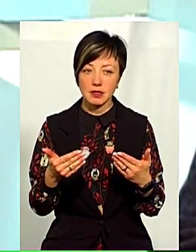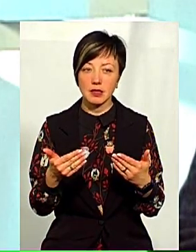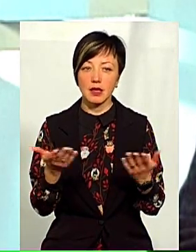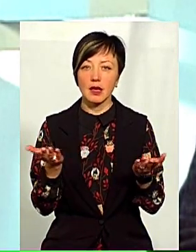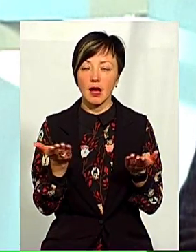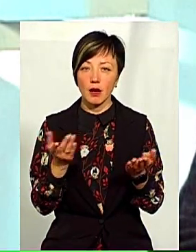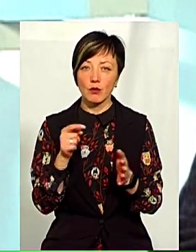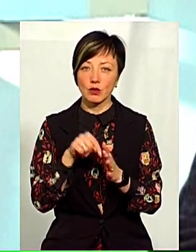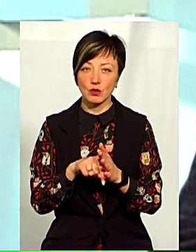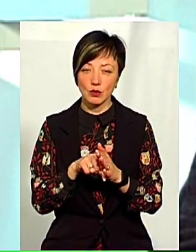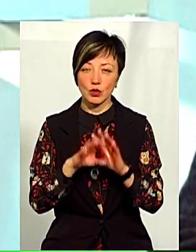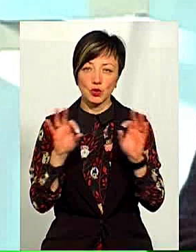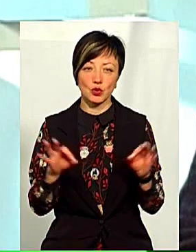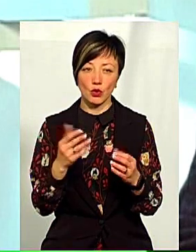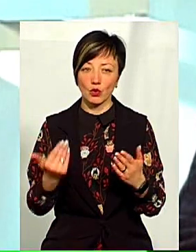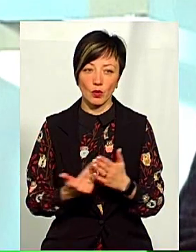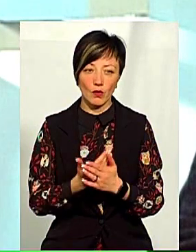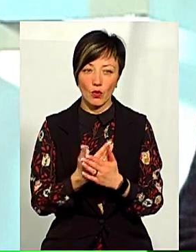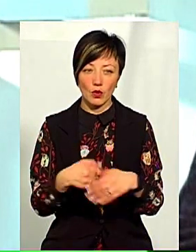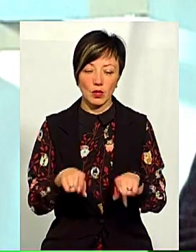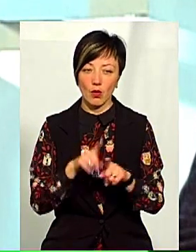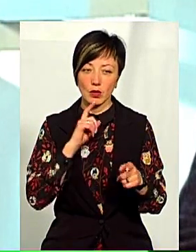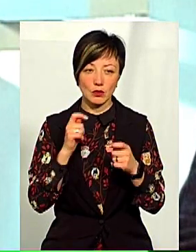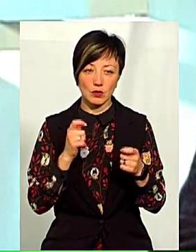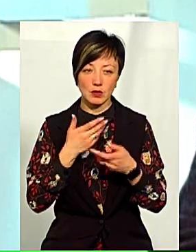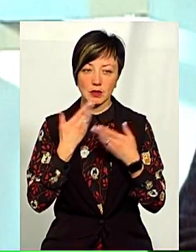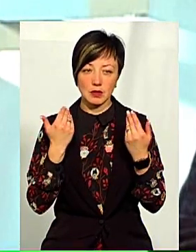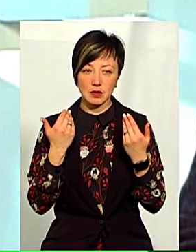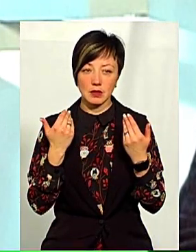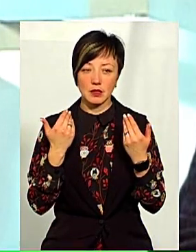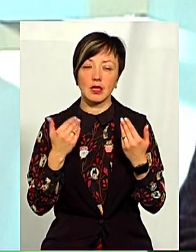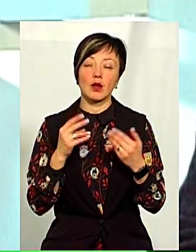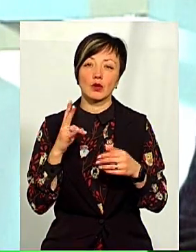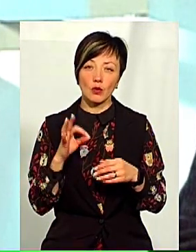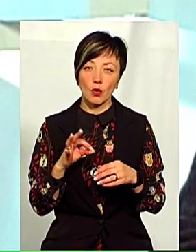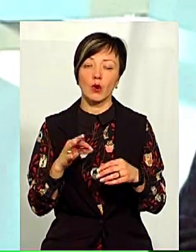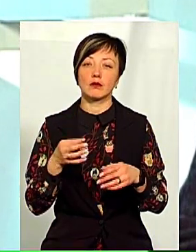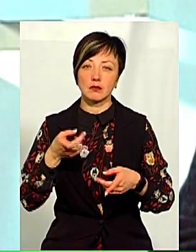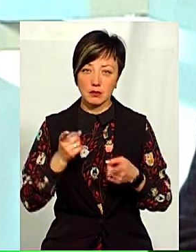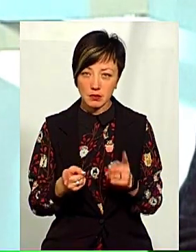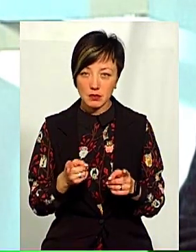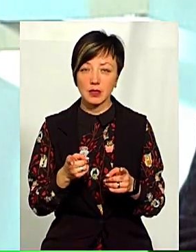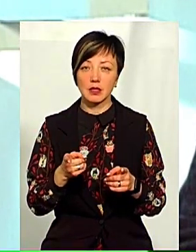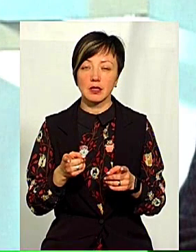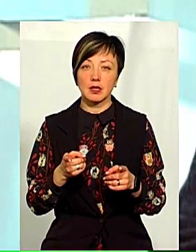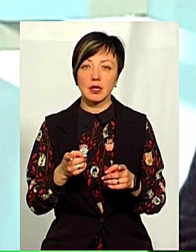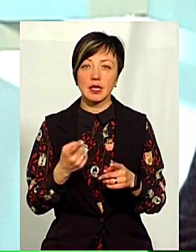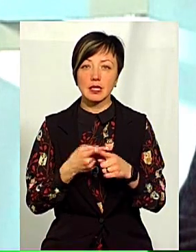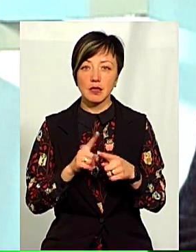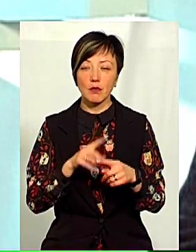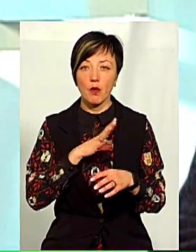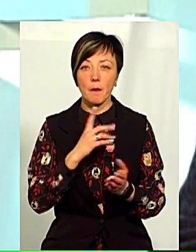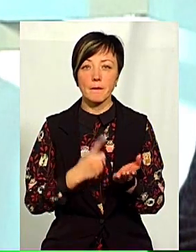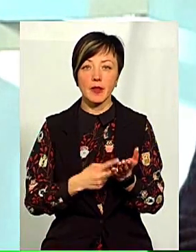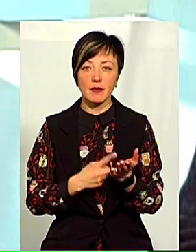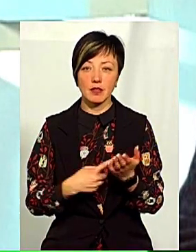суті, нічого нового і такого насторожливого не несуть. Але вони досить дієві, і це було б